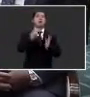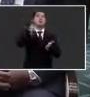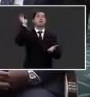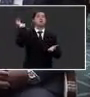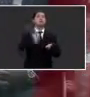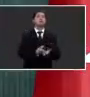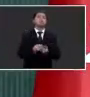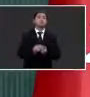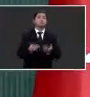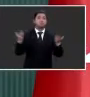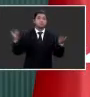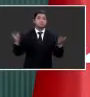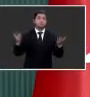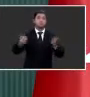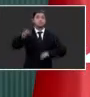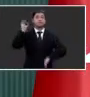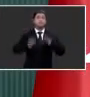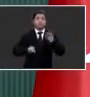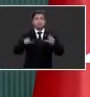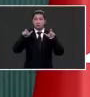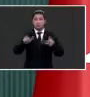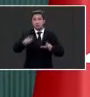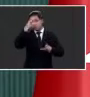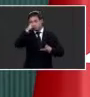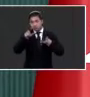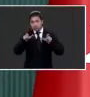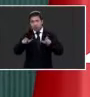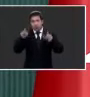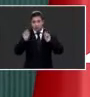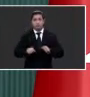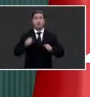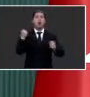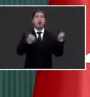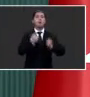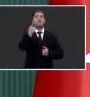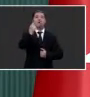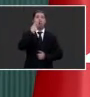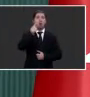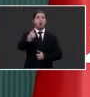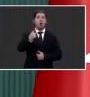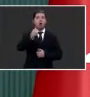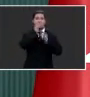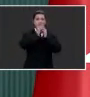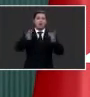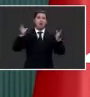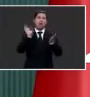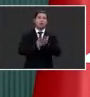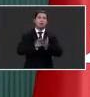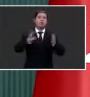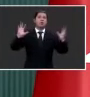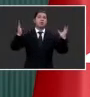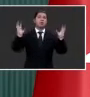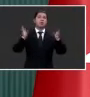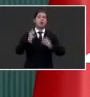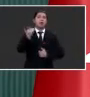cezası uygulandı denetim ve tedbirler neticesinde Otomotiv fiyatlarındaki balon sönmeye